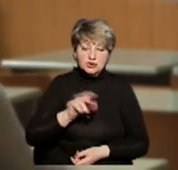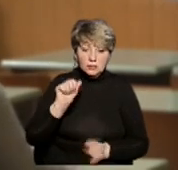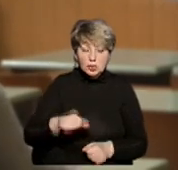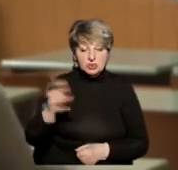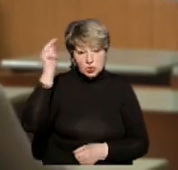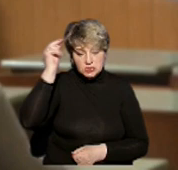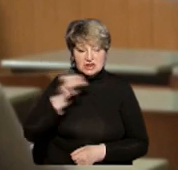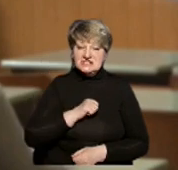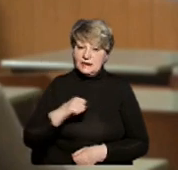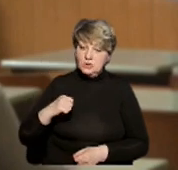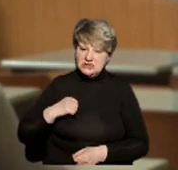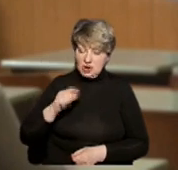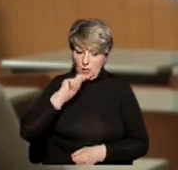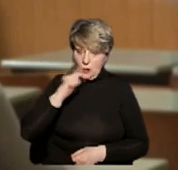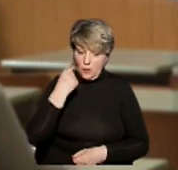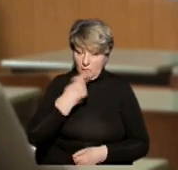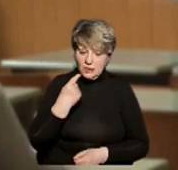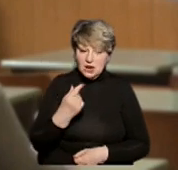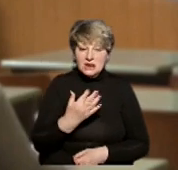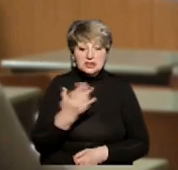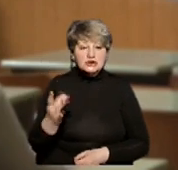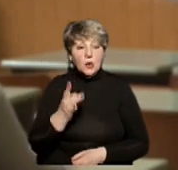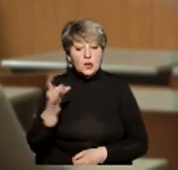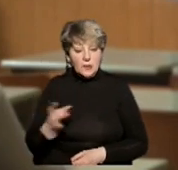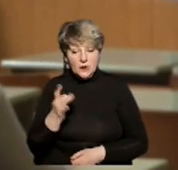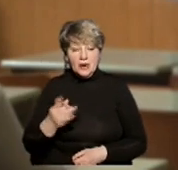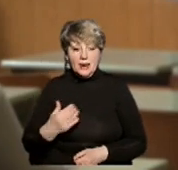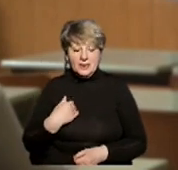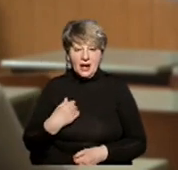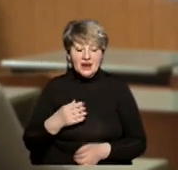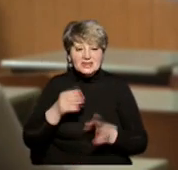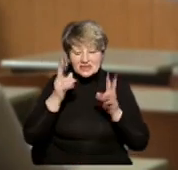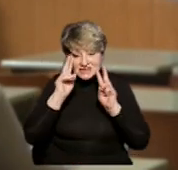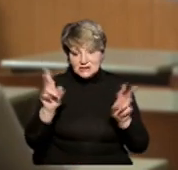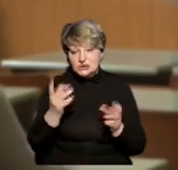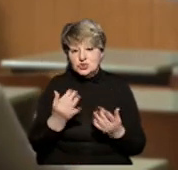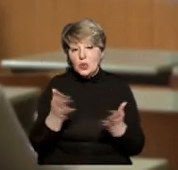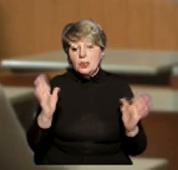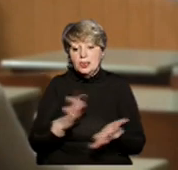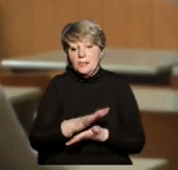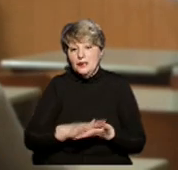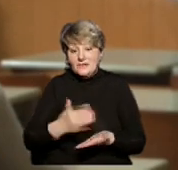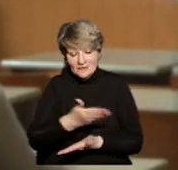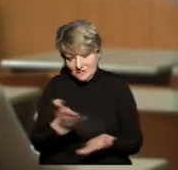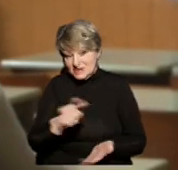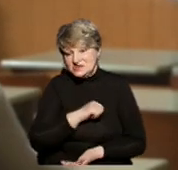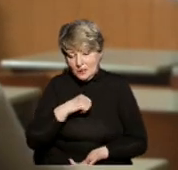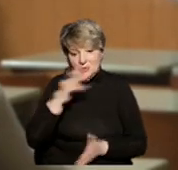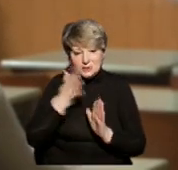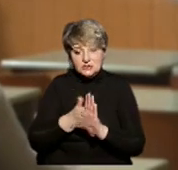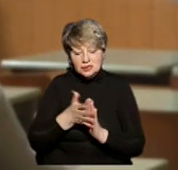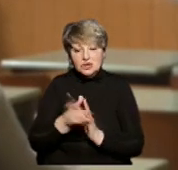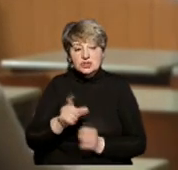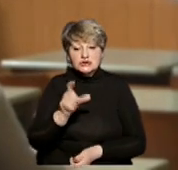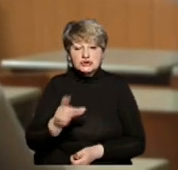самостійно українську мову. Скільки триватиме цей курс, я не можу, тому що ви самі розумієте, що